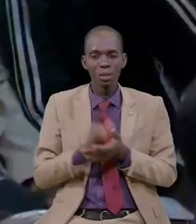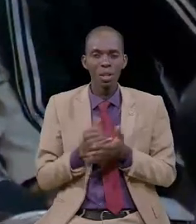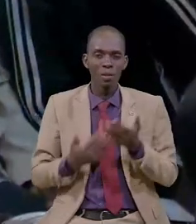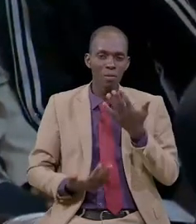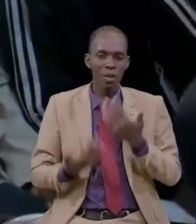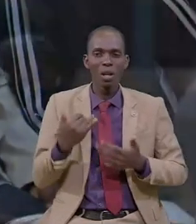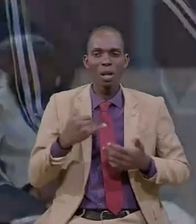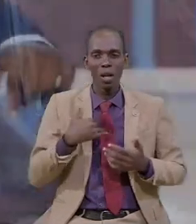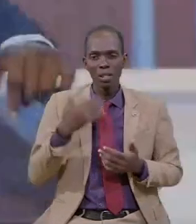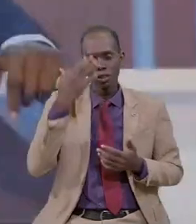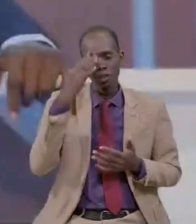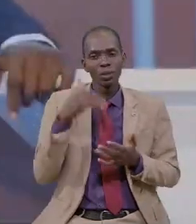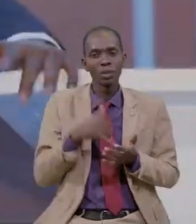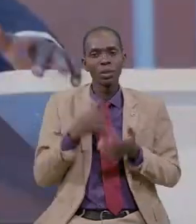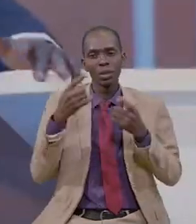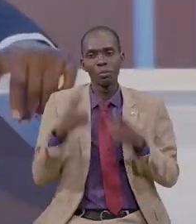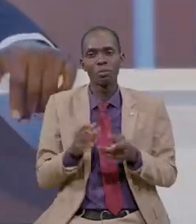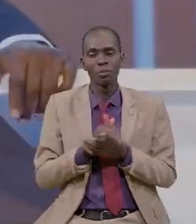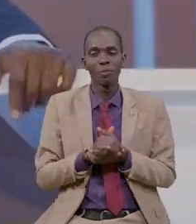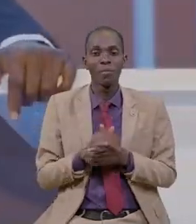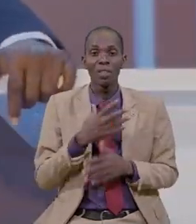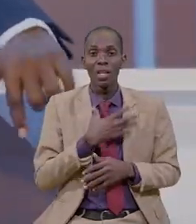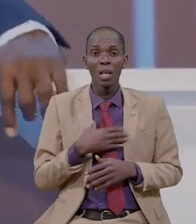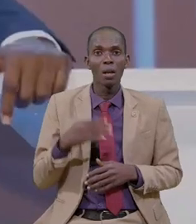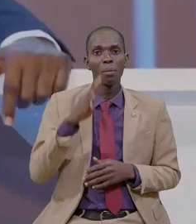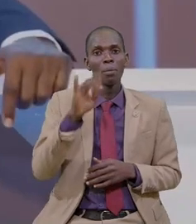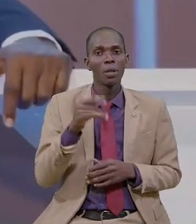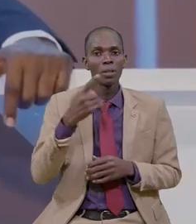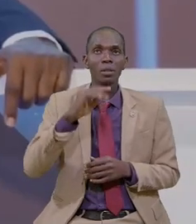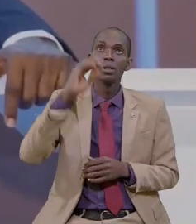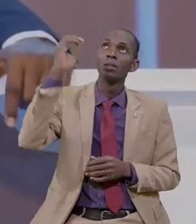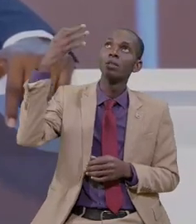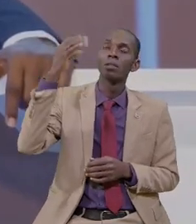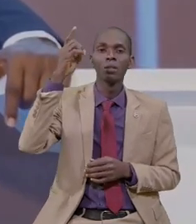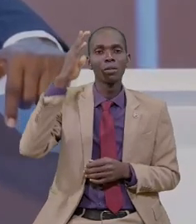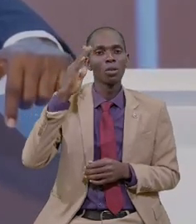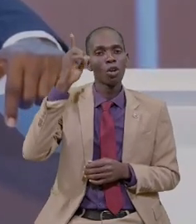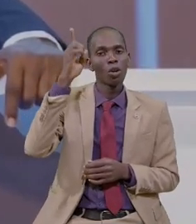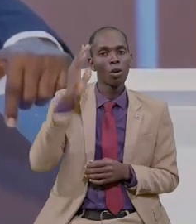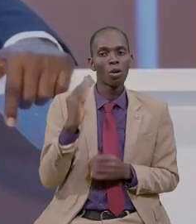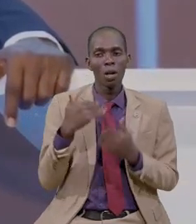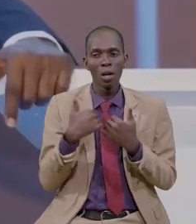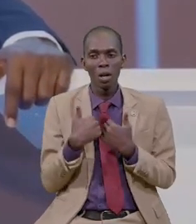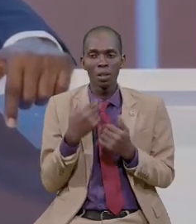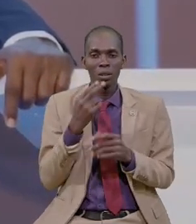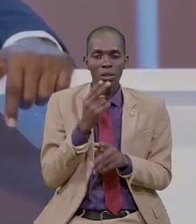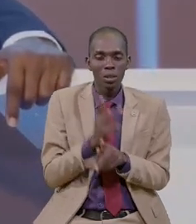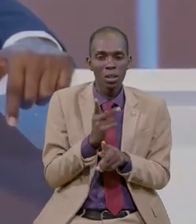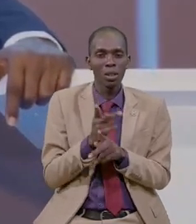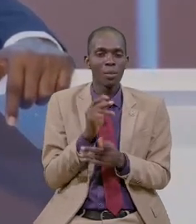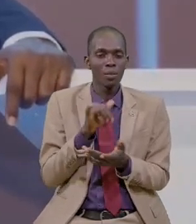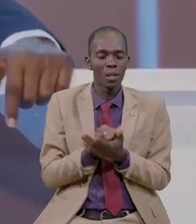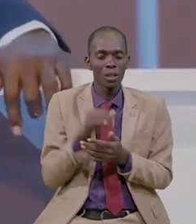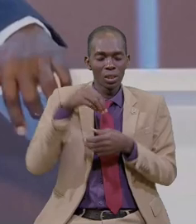su que c'est arrivé. Et par la grâce de Dieu, Dieu a gardé ça en moi.